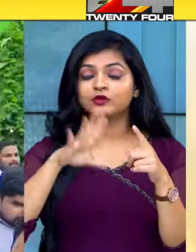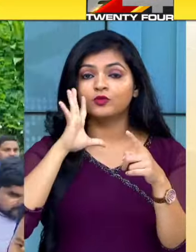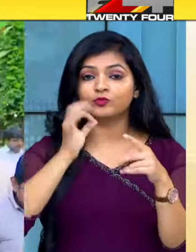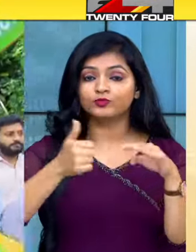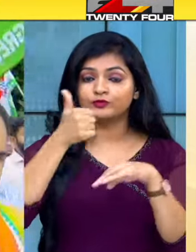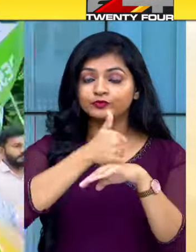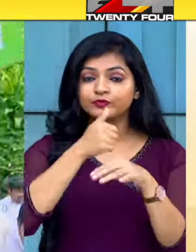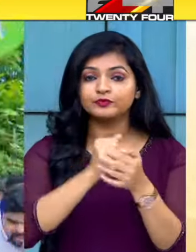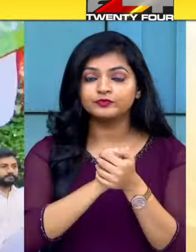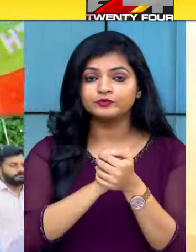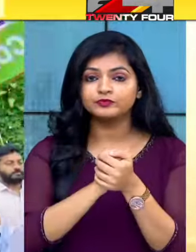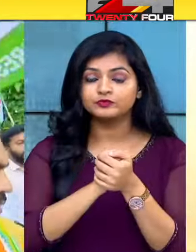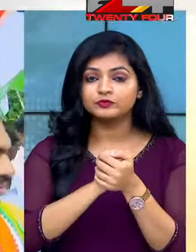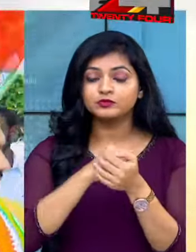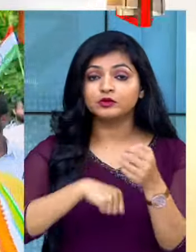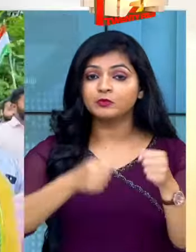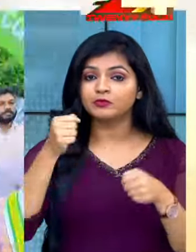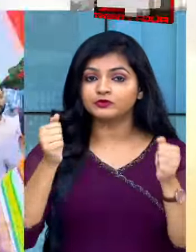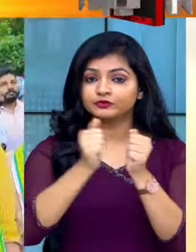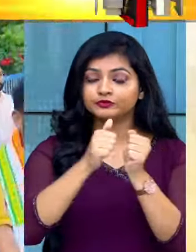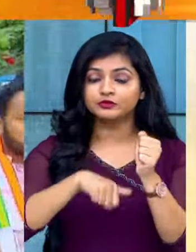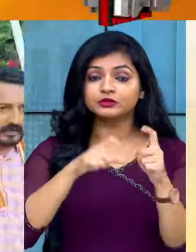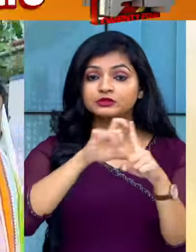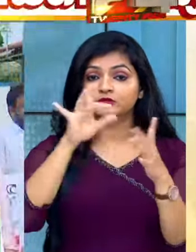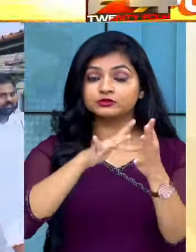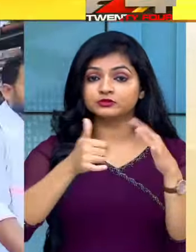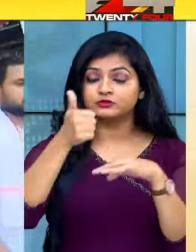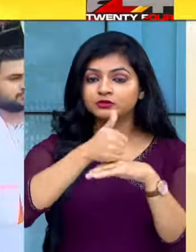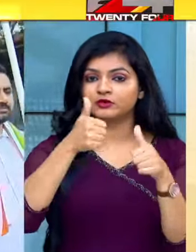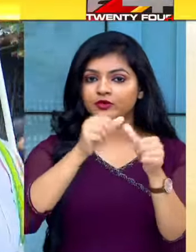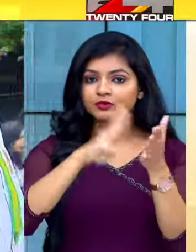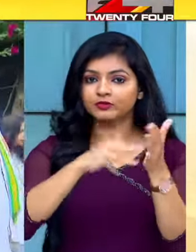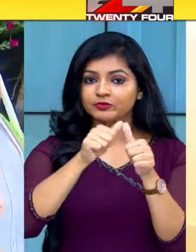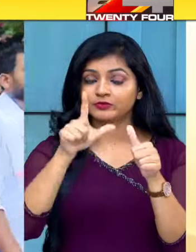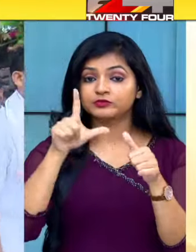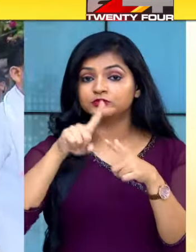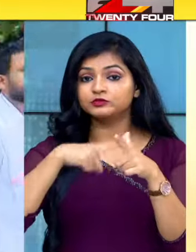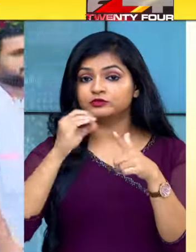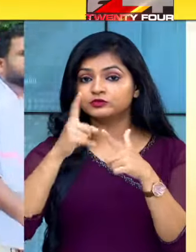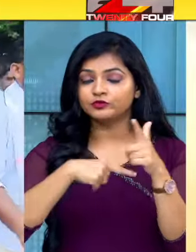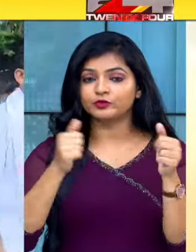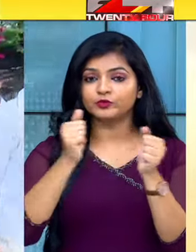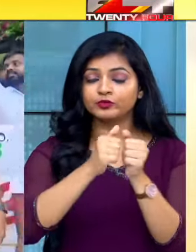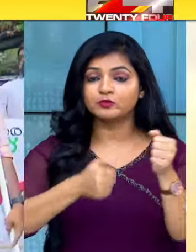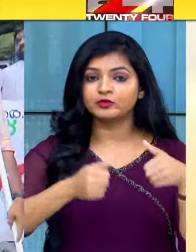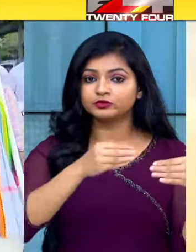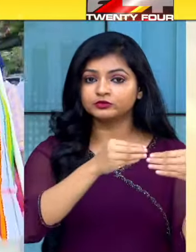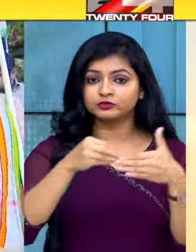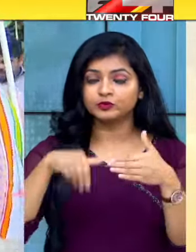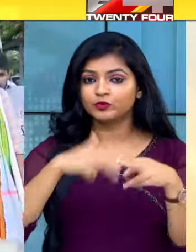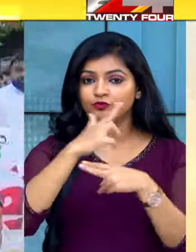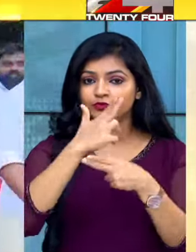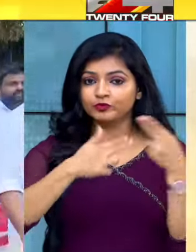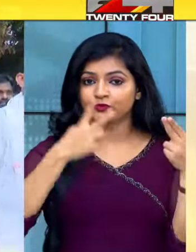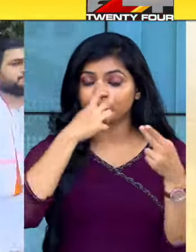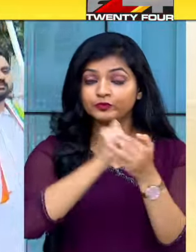നേതാക്കളായ OV ജനീഷ്, ഈ മാർച്ചിനൊപ്പം ജില്ലാ അധ്യക്ഷൻ കൂടിയായ അമൽ ജോയ് ഉൾപ്പെടെയുള്ളവരാണ് ഈ മാർച്ച് നയിച്ചുകൊണ്ടിരിക്കുന്നത്. അതാണ് നമുക്ക് ഇപ്പോൾ കാണാൻ